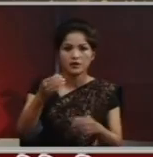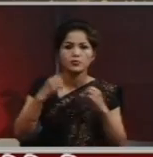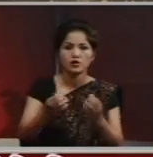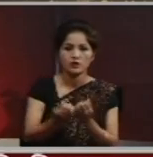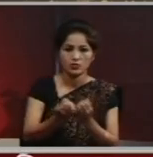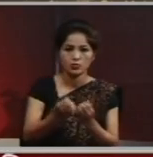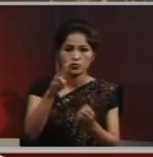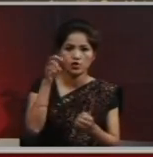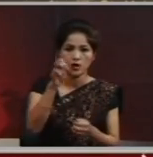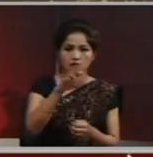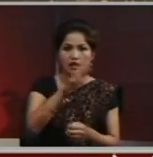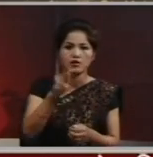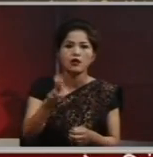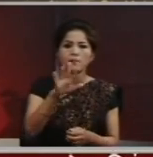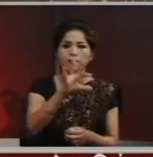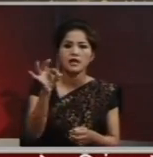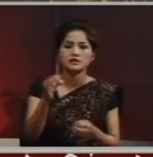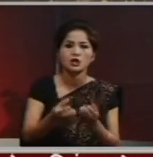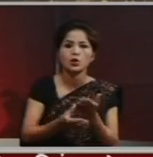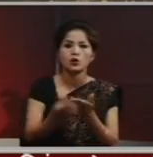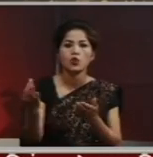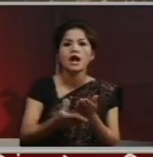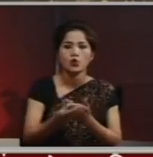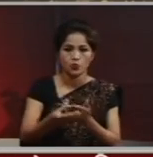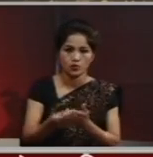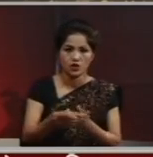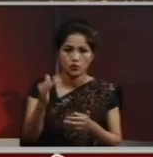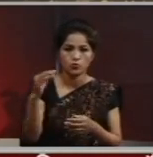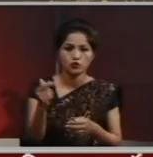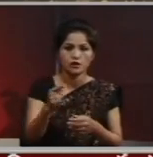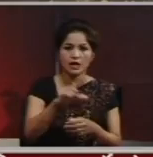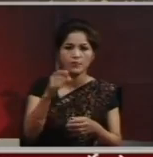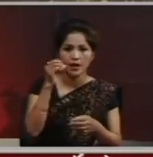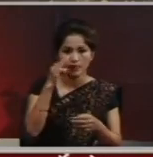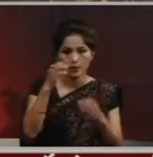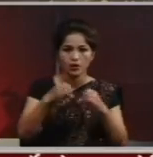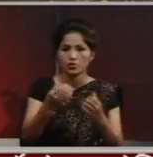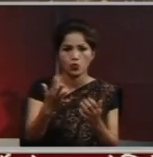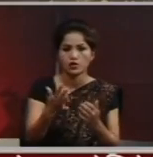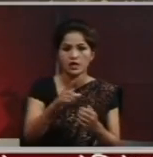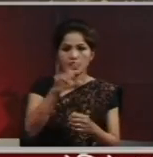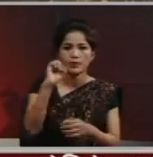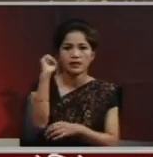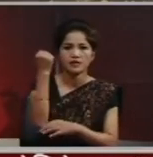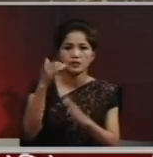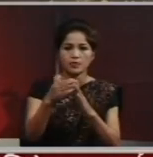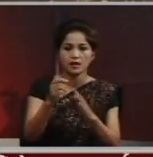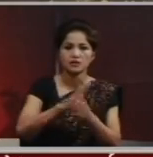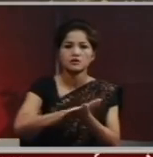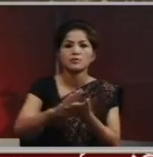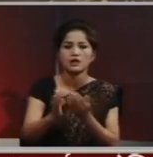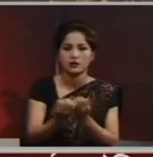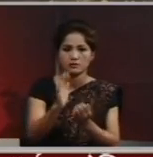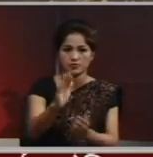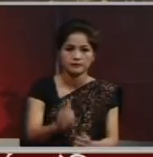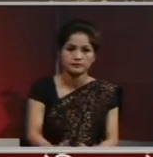प्रचलनमा ल्याएको 2000 र 500 को नयाँ नोट तत्काल नेपालमा नचल्ने नेपाल राष्ट्र ब्याङ्कले स्पष्ट पारेको